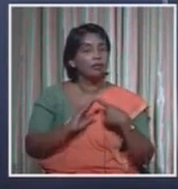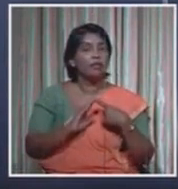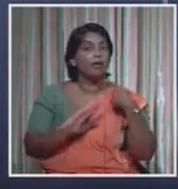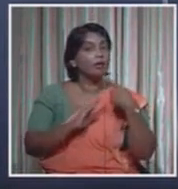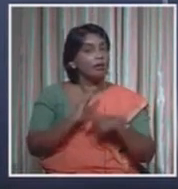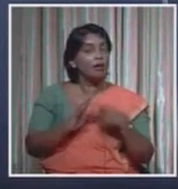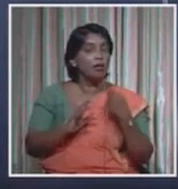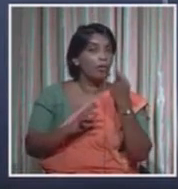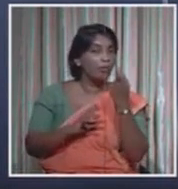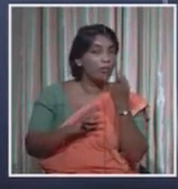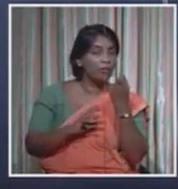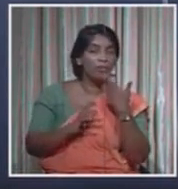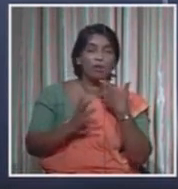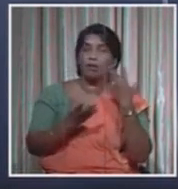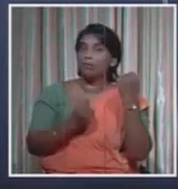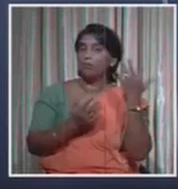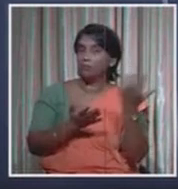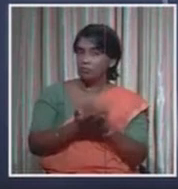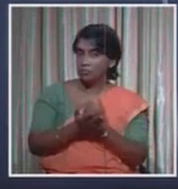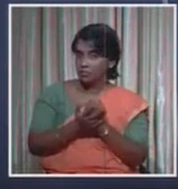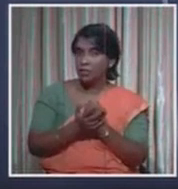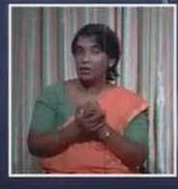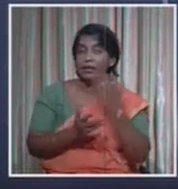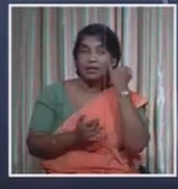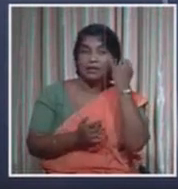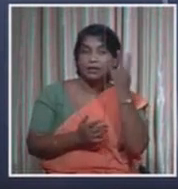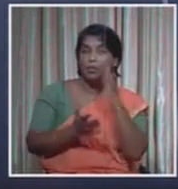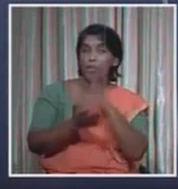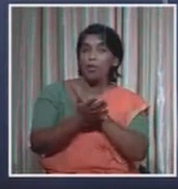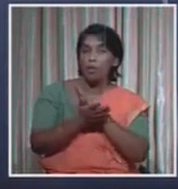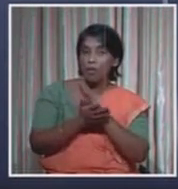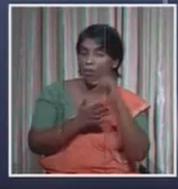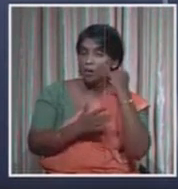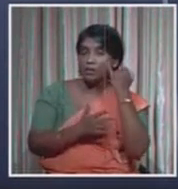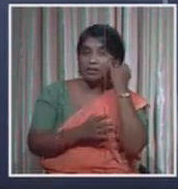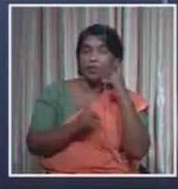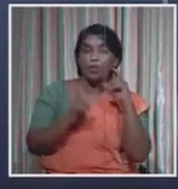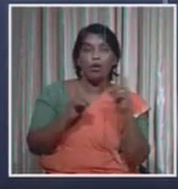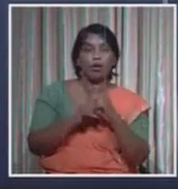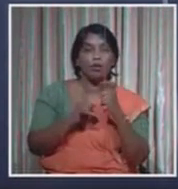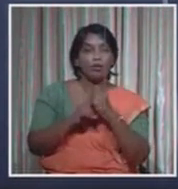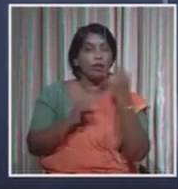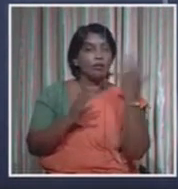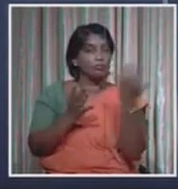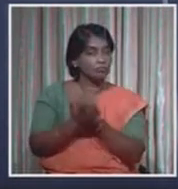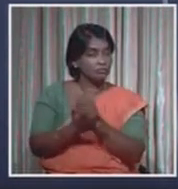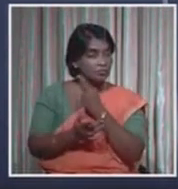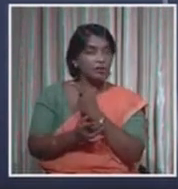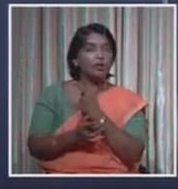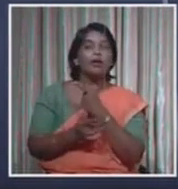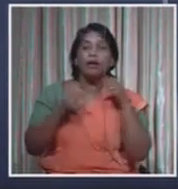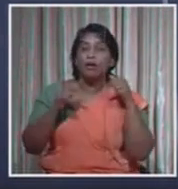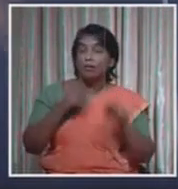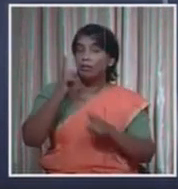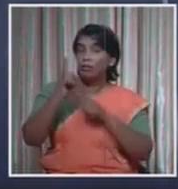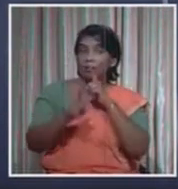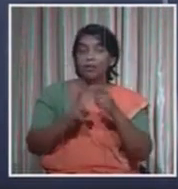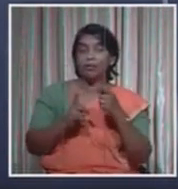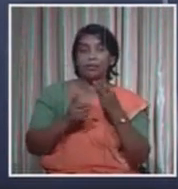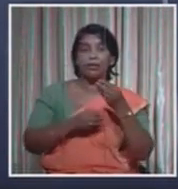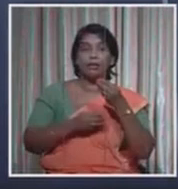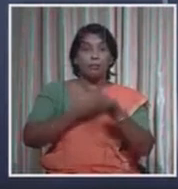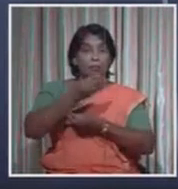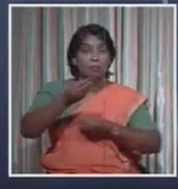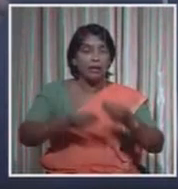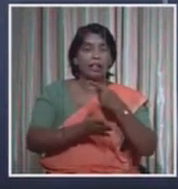ලංකාවේ රුපියල් වලින් සල්ලි අරගෙන සිංගප්පූරුවේ හෝටලයකදී සිංගප්පූරු ඩොලර් වලින් සල්ලි ගත්ත කට්ටිය අද කතා කරනවා ඩීල් දේශපාලනය